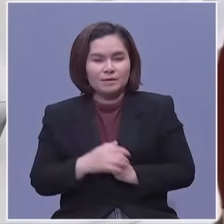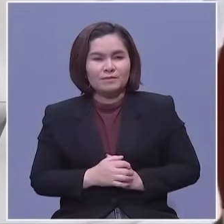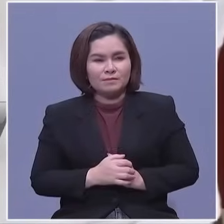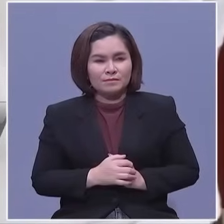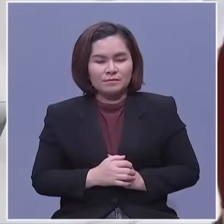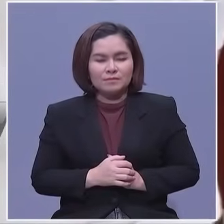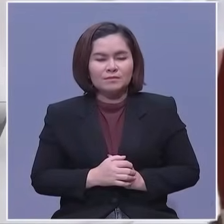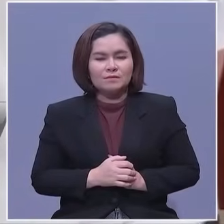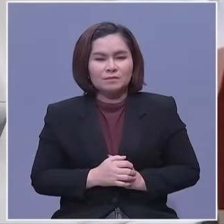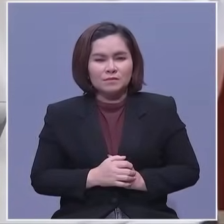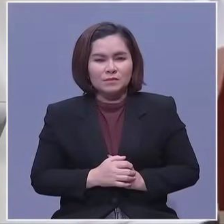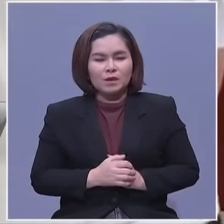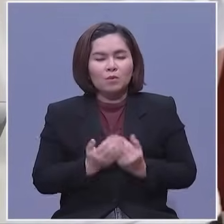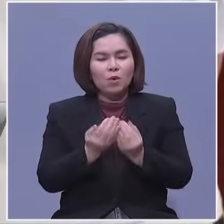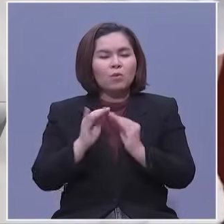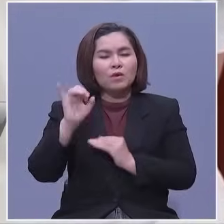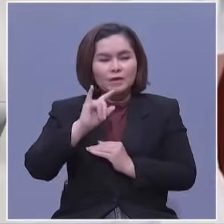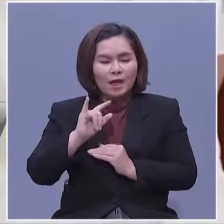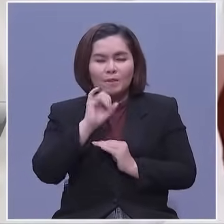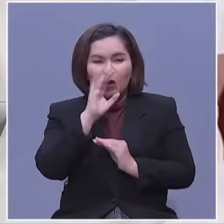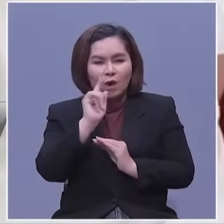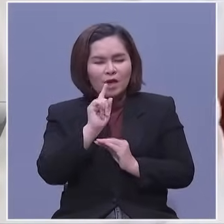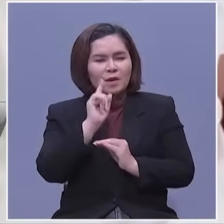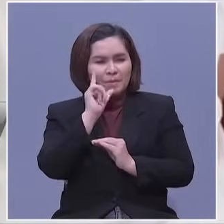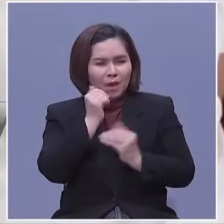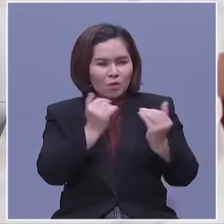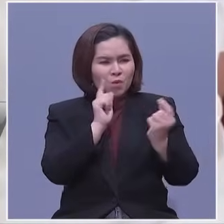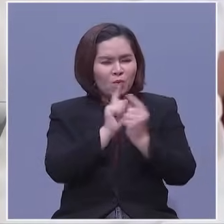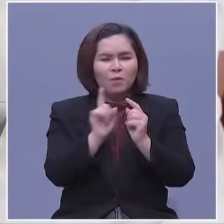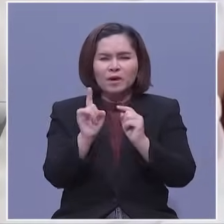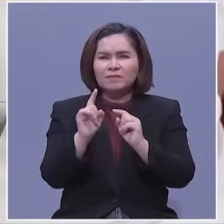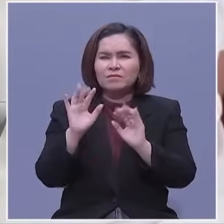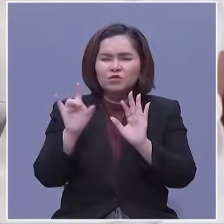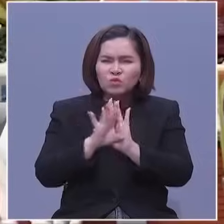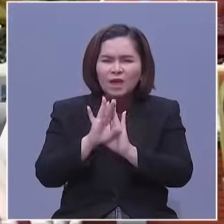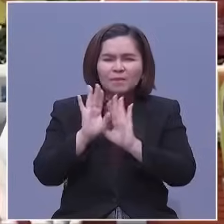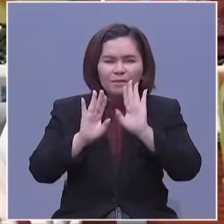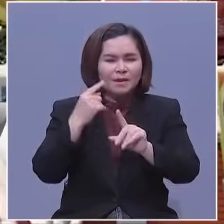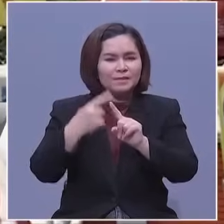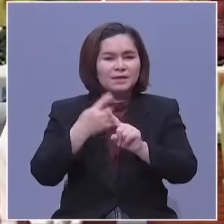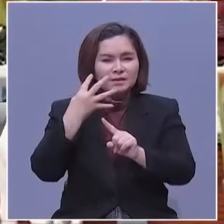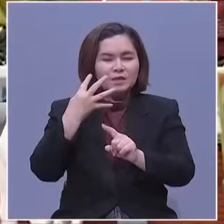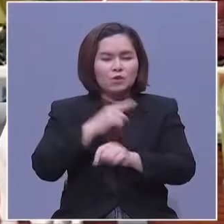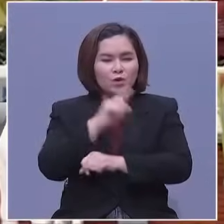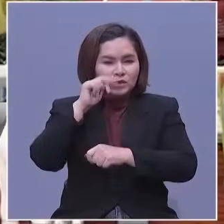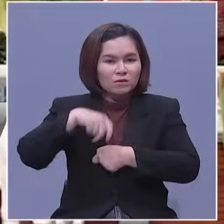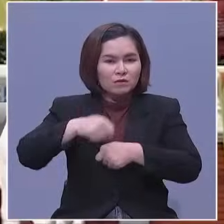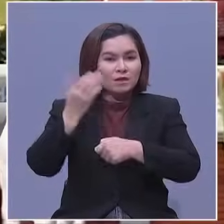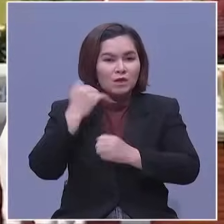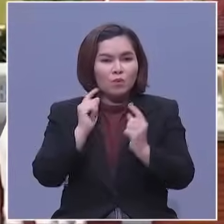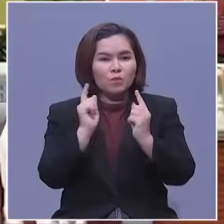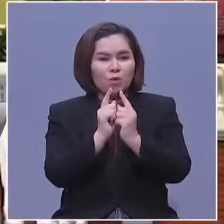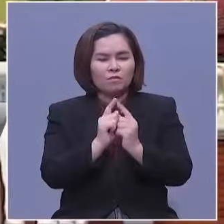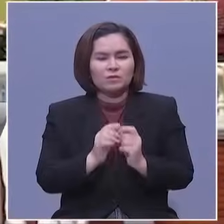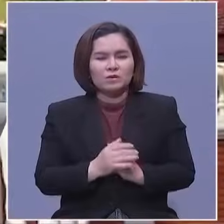คือครั้งสุดท้ายที่ทางคุณแม่กับน้องตะวันได้เจอกันเนี่ยคือเมื่อสงกรานต์นะคุณอ๋อ ค่ะ นะคะก็เศร้าใจจริงๆทีนี้